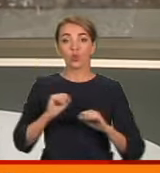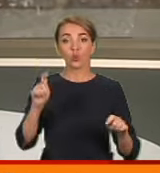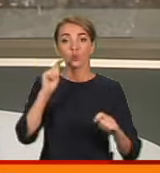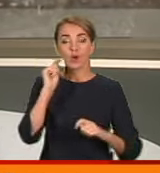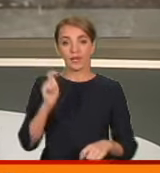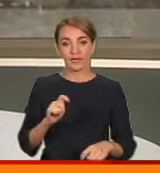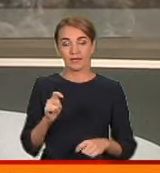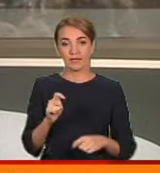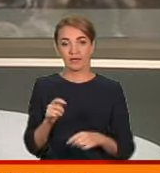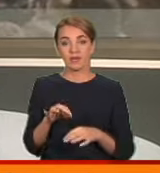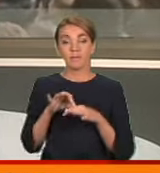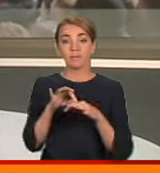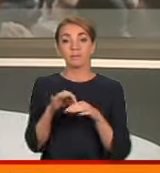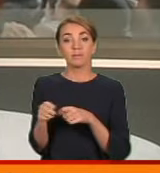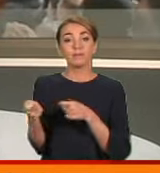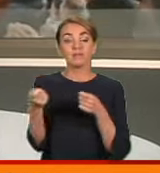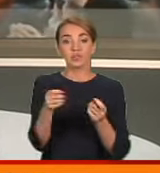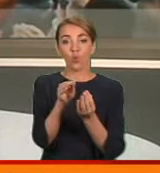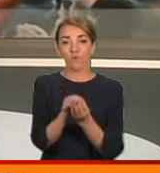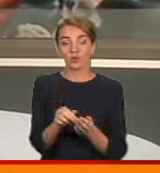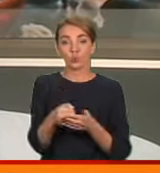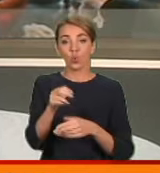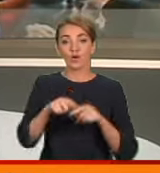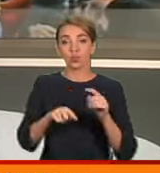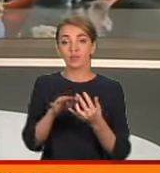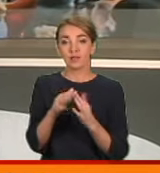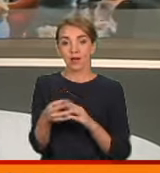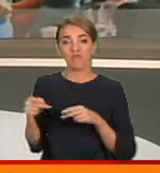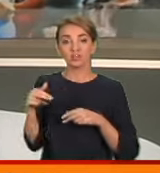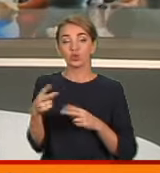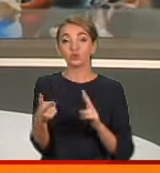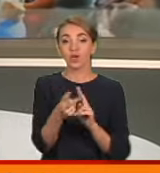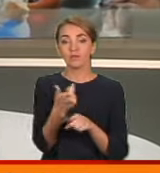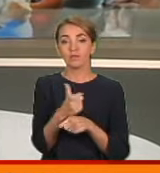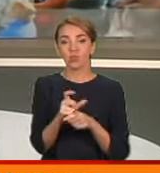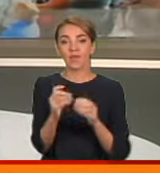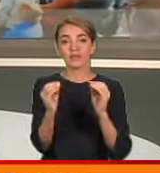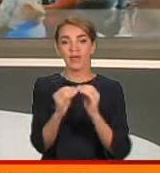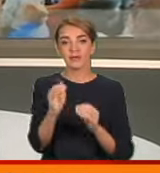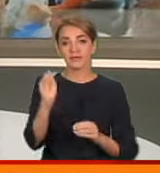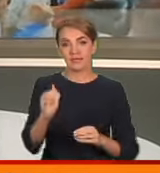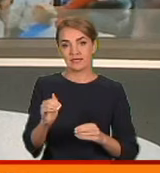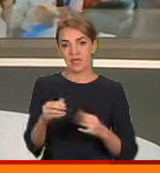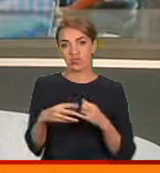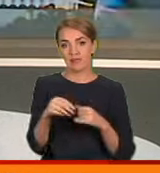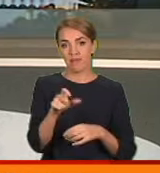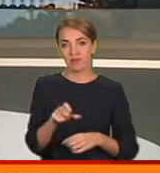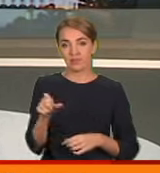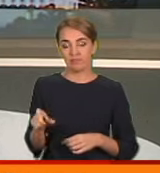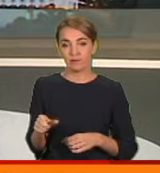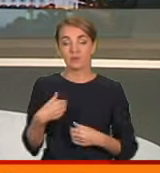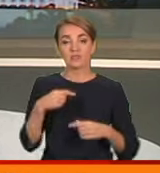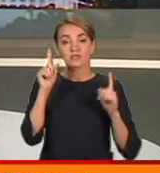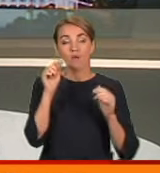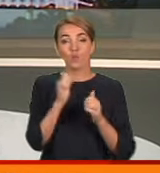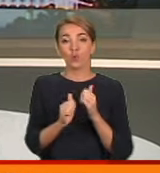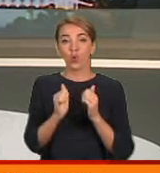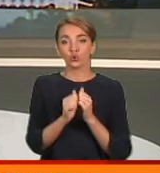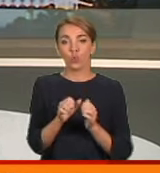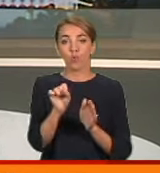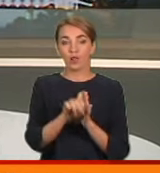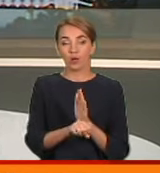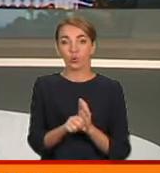України привели ховати до рідного села, його вийшли зустрічати понад 10 тисяч земляків. Ми знаємо кожного